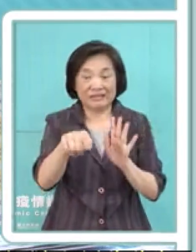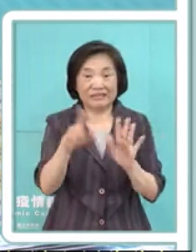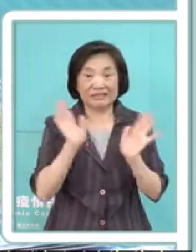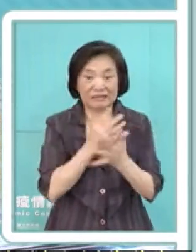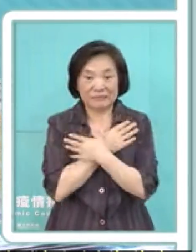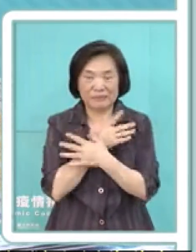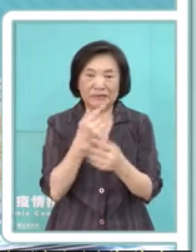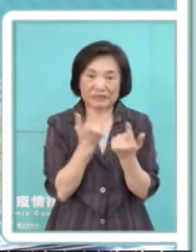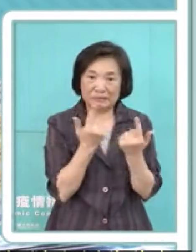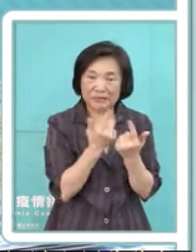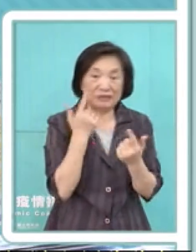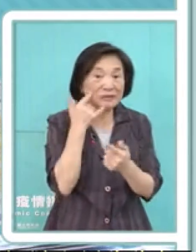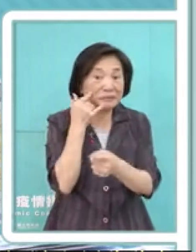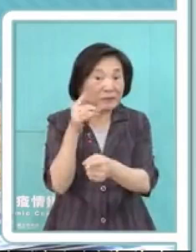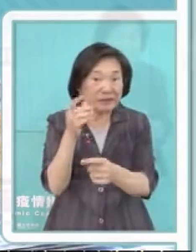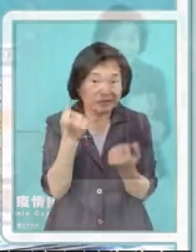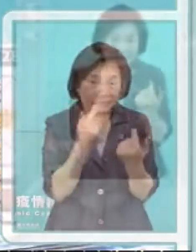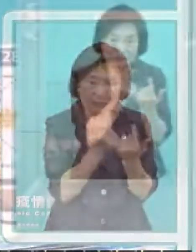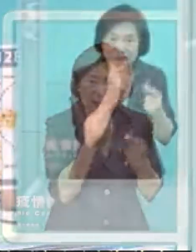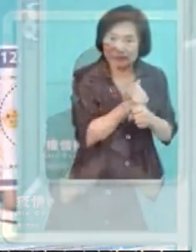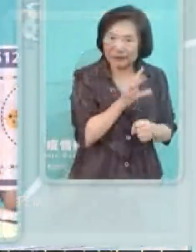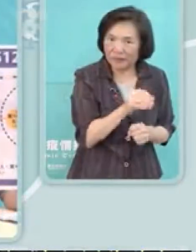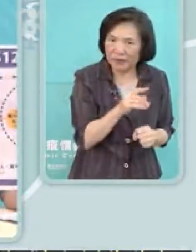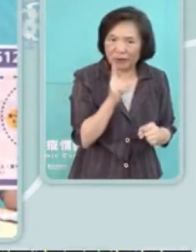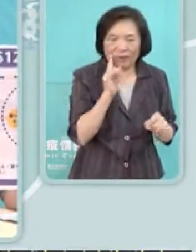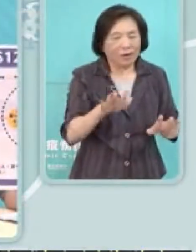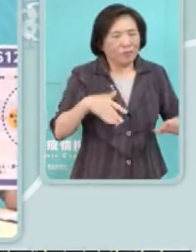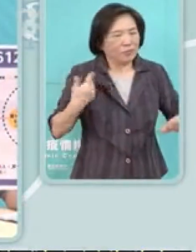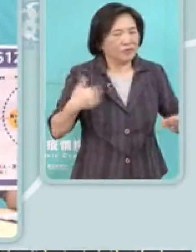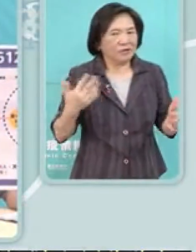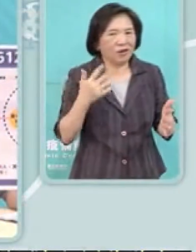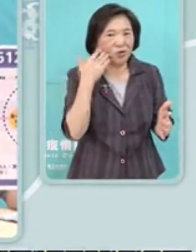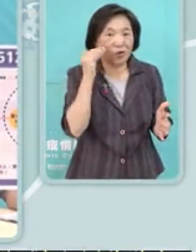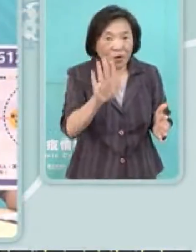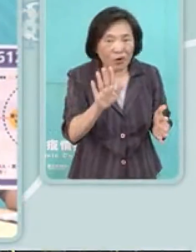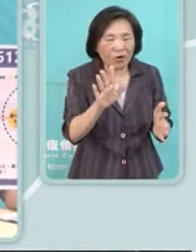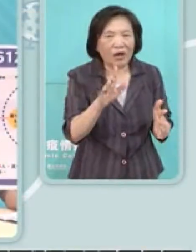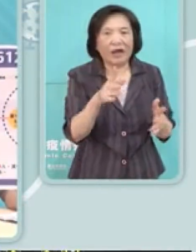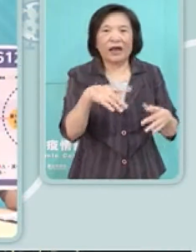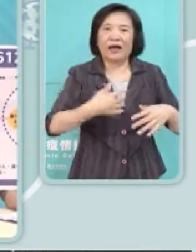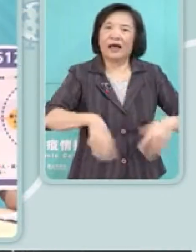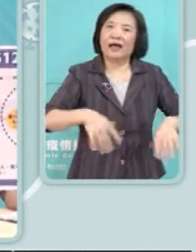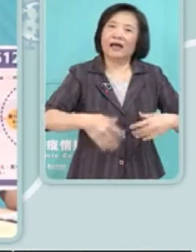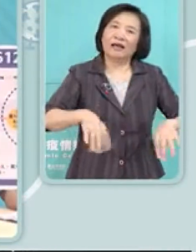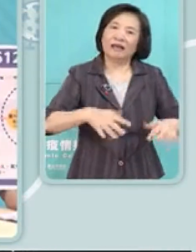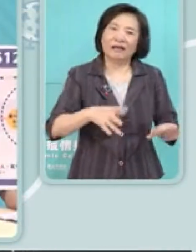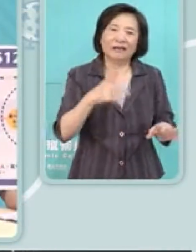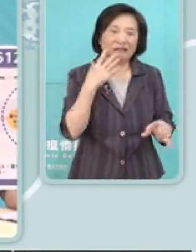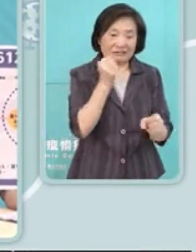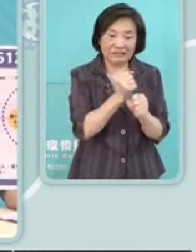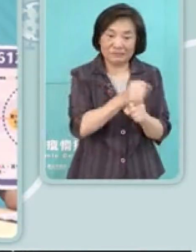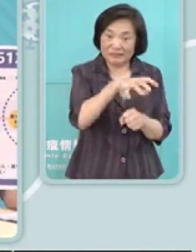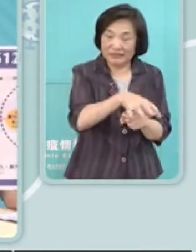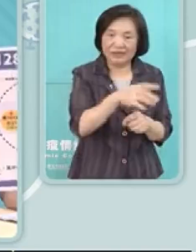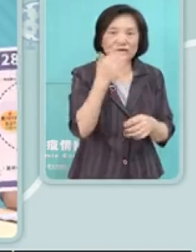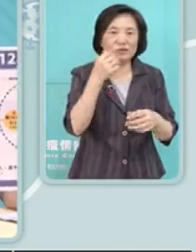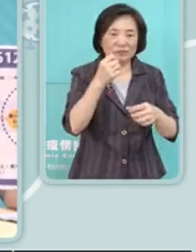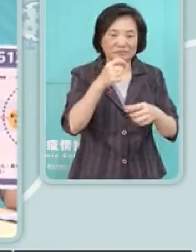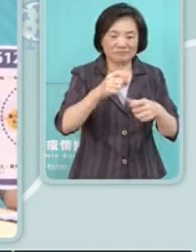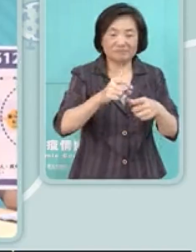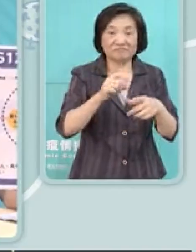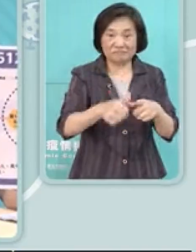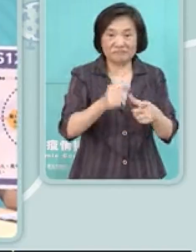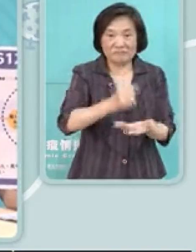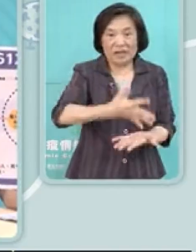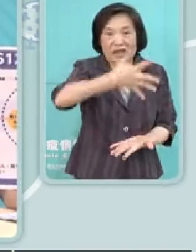上班呢？如果有的话，你知道哦，那还要看看他在什么样的上班场合。如果是办公大楼，就